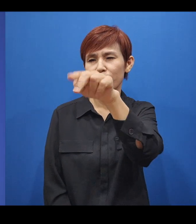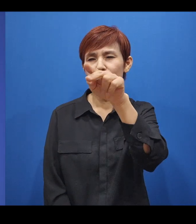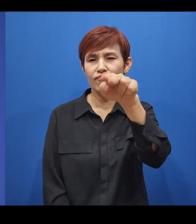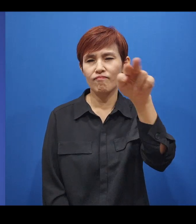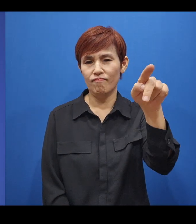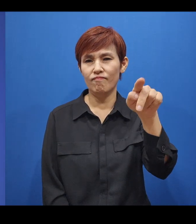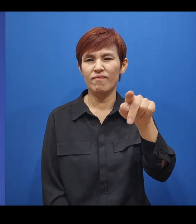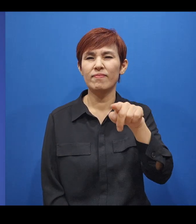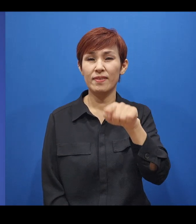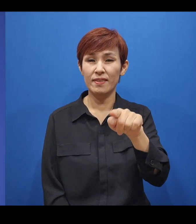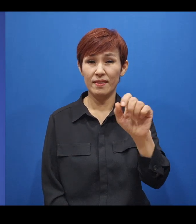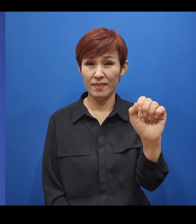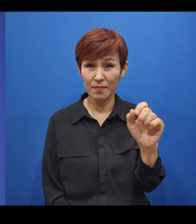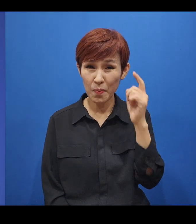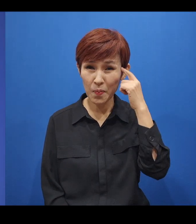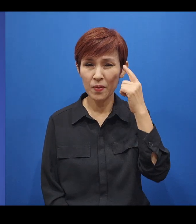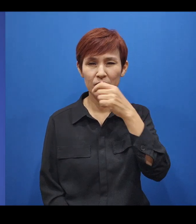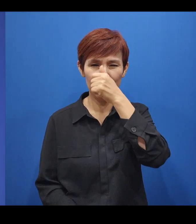시작해요.